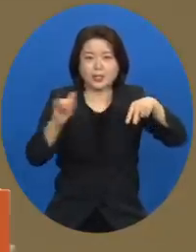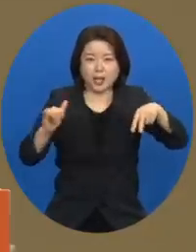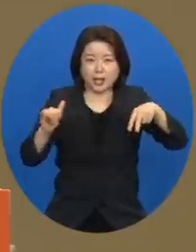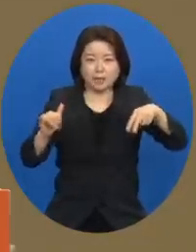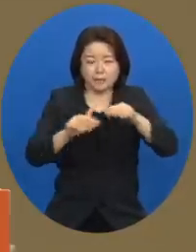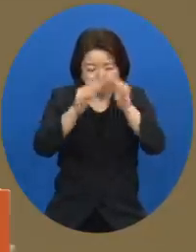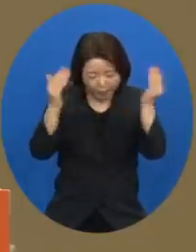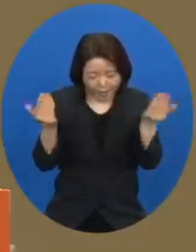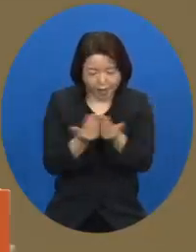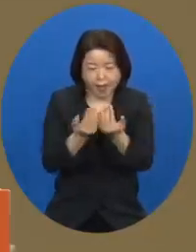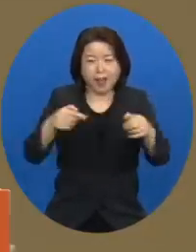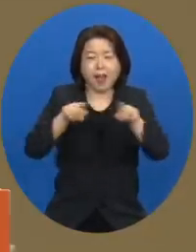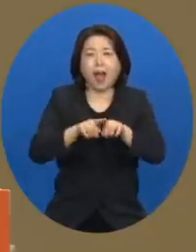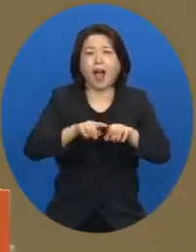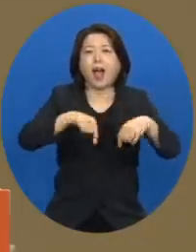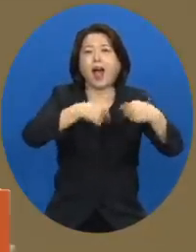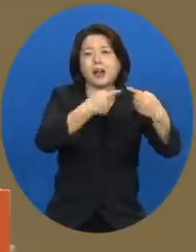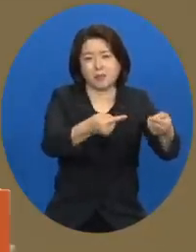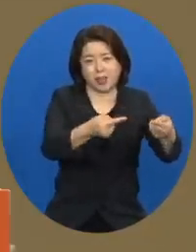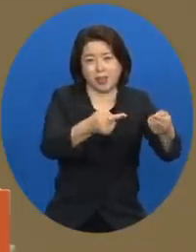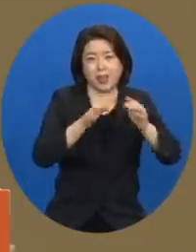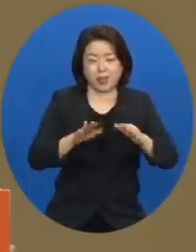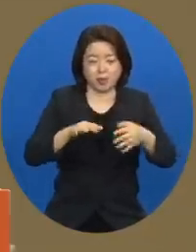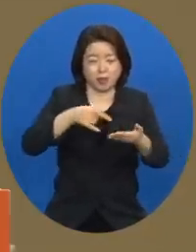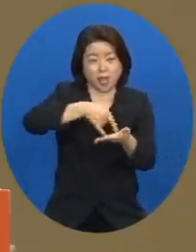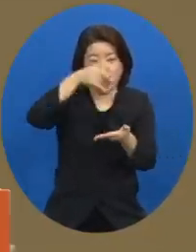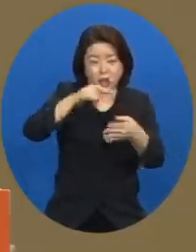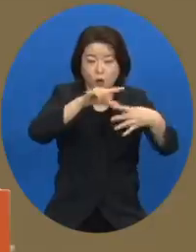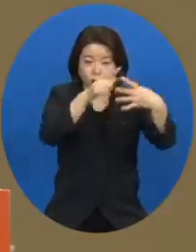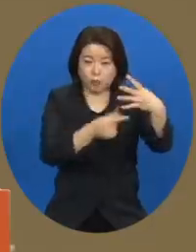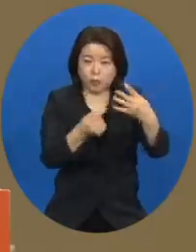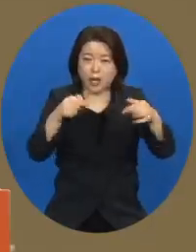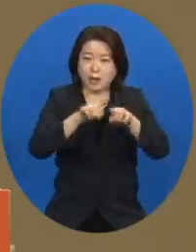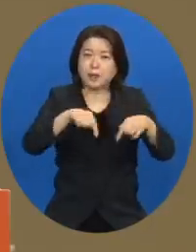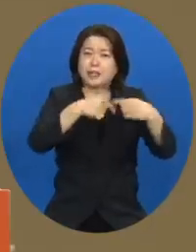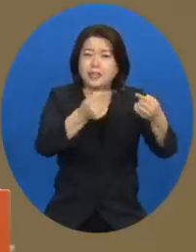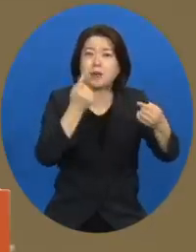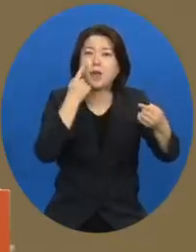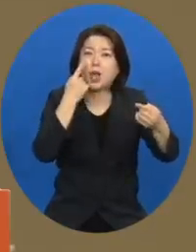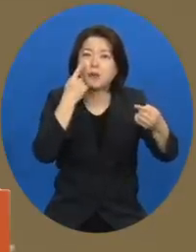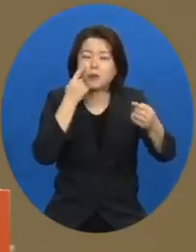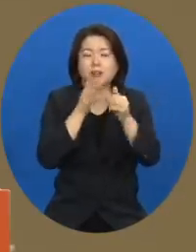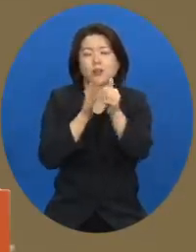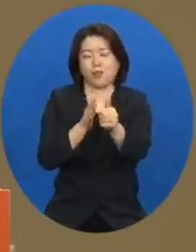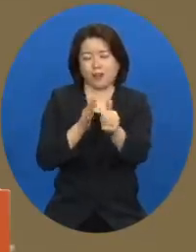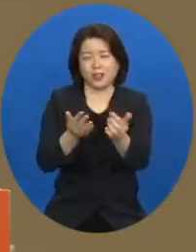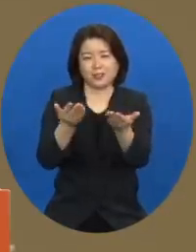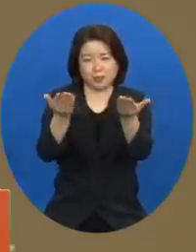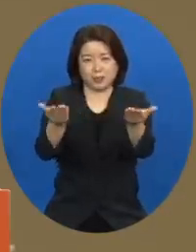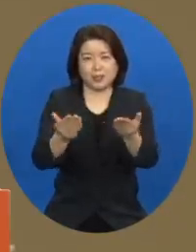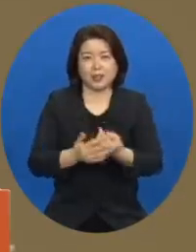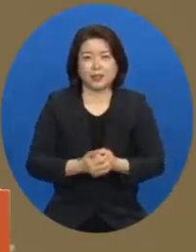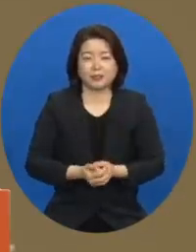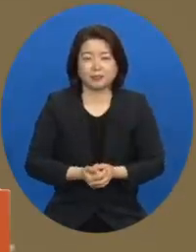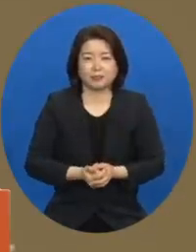속회원들이 다 함께 이번에 에녹 프로젝트에 함께 참여해 보시기를 권해드립니다.